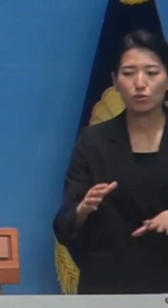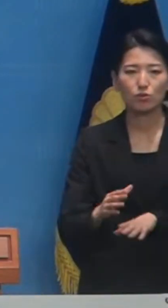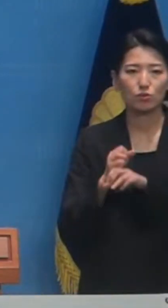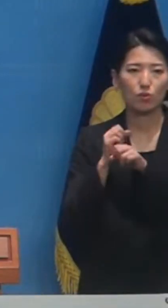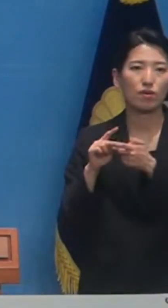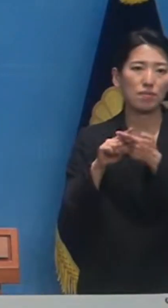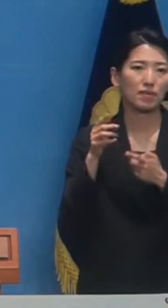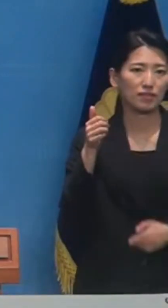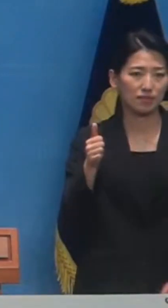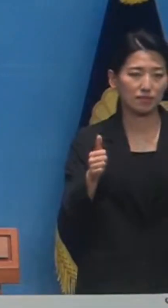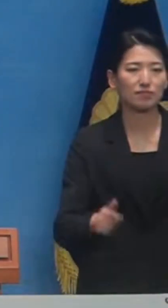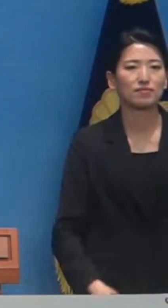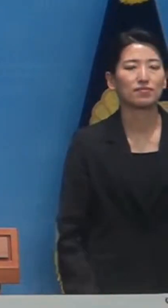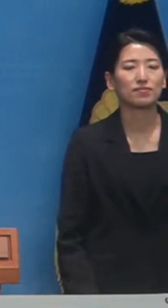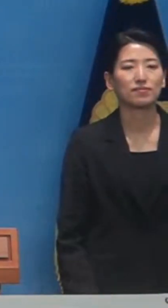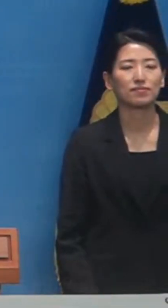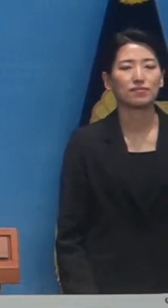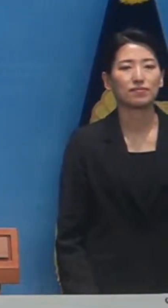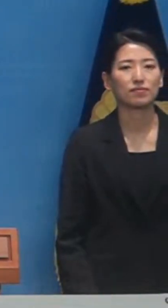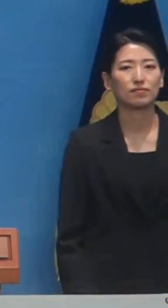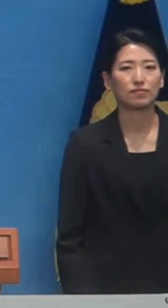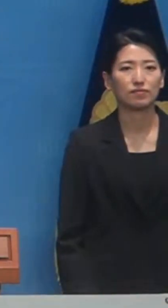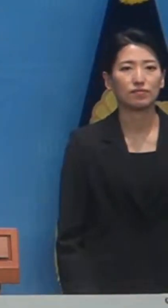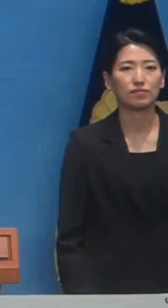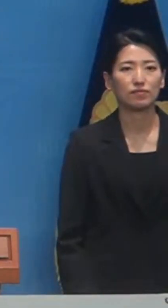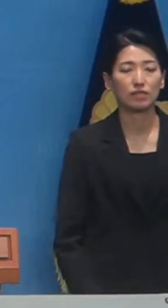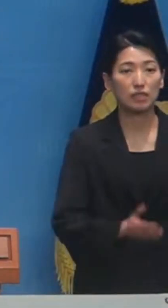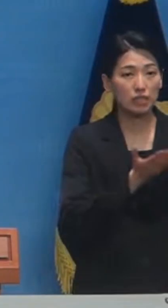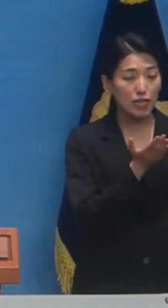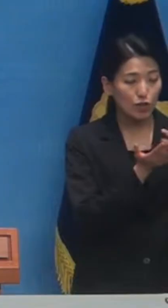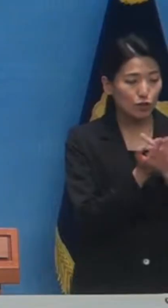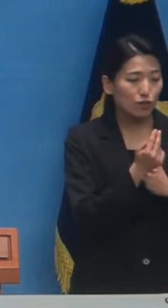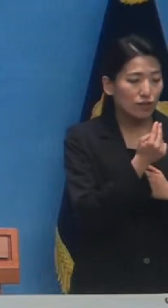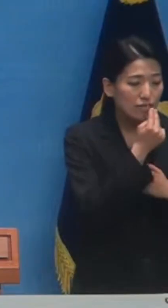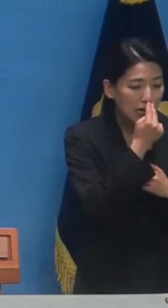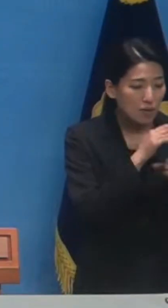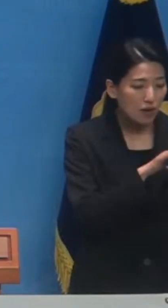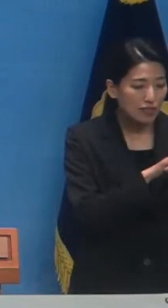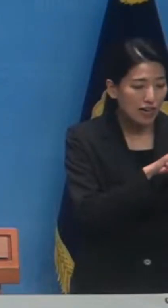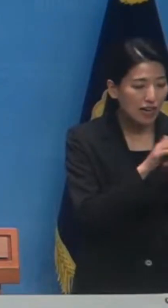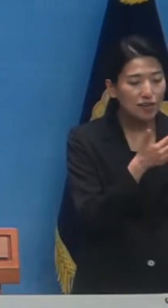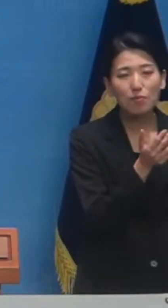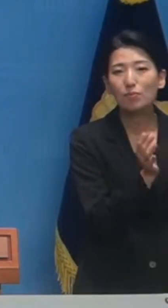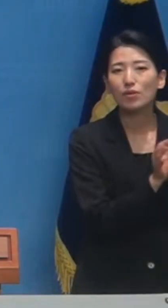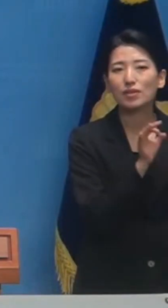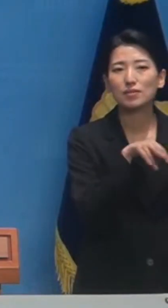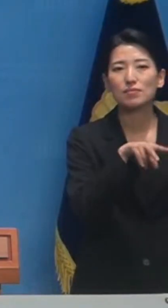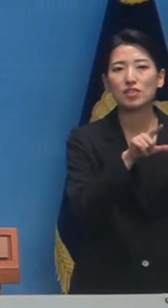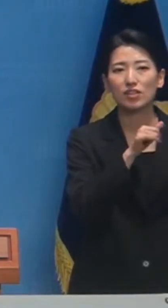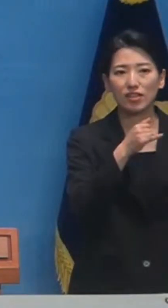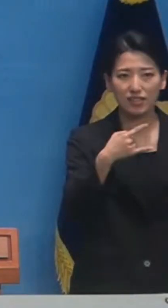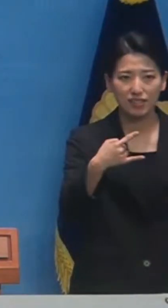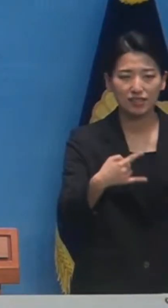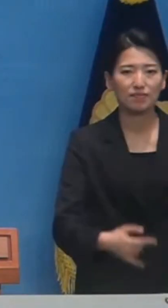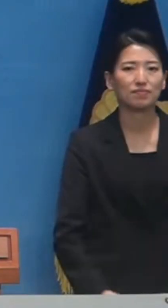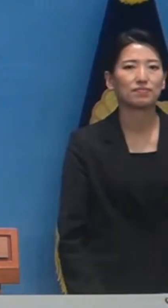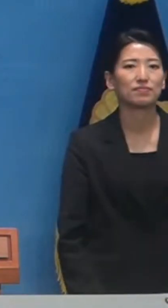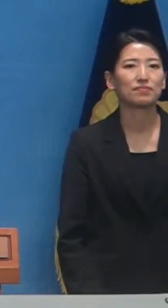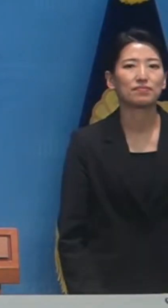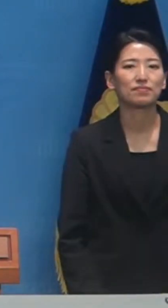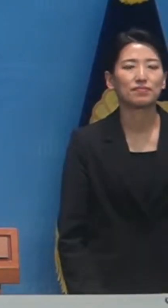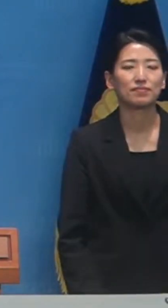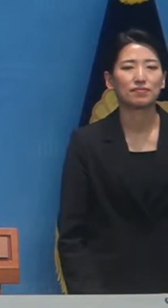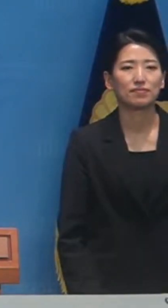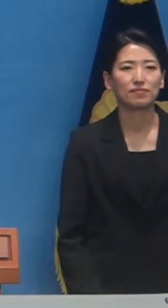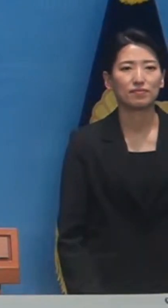대표이십니다. 그리고 또 제주 생명을 사랑하는 모임 김정희 대표님. 그리고